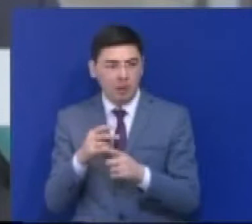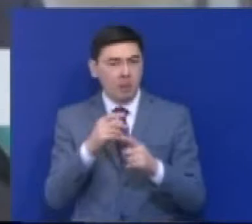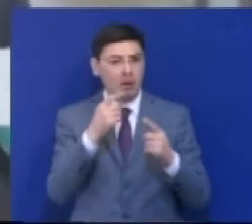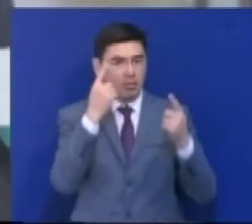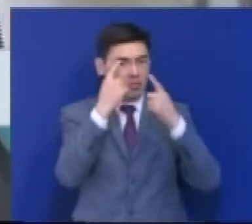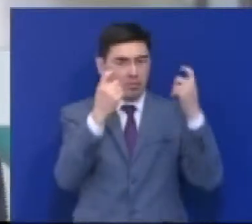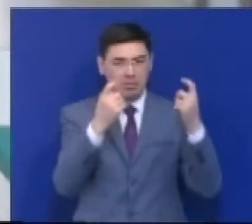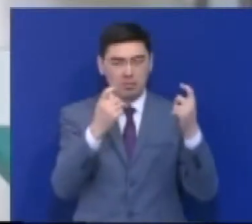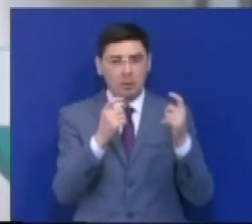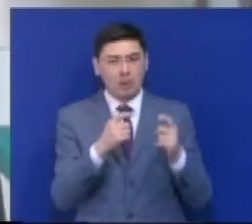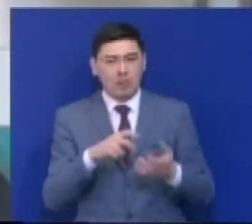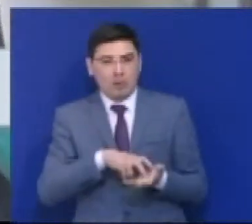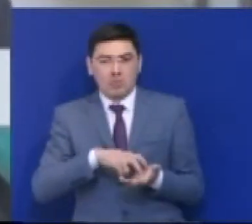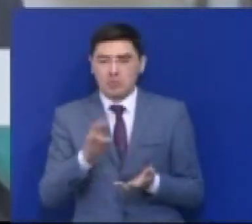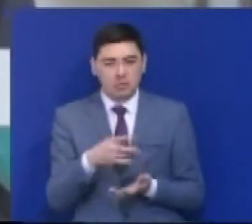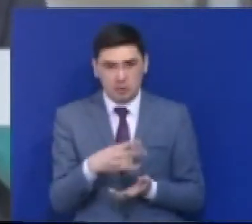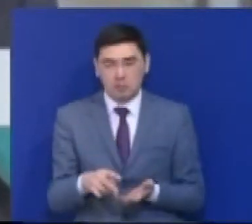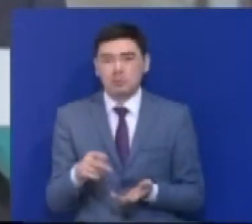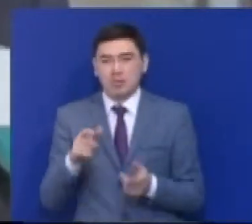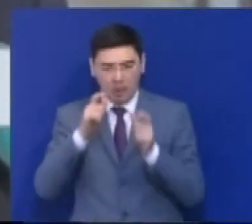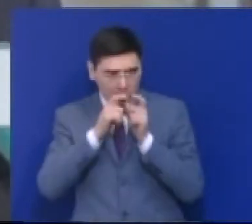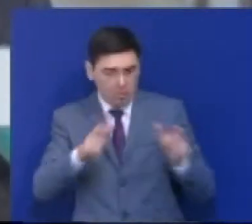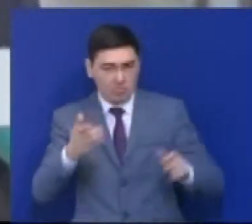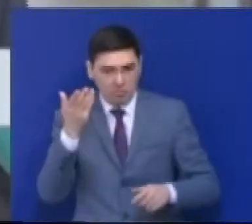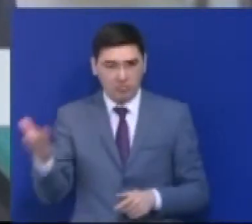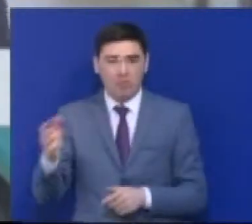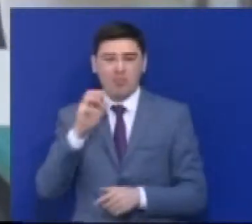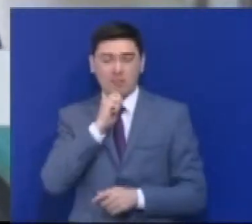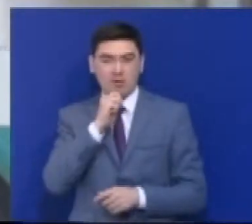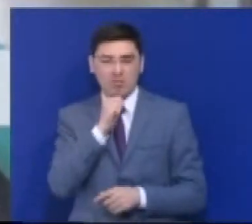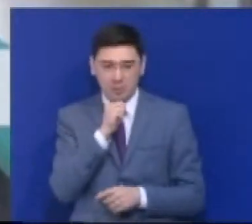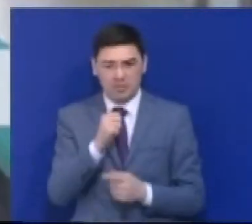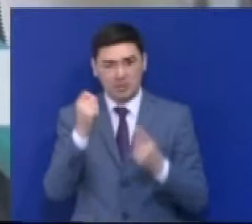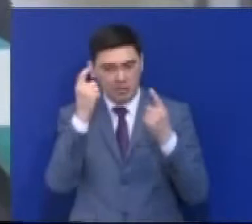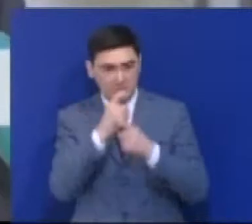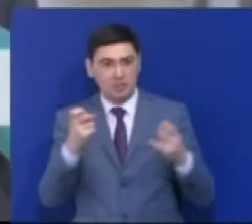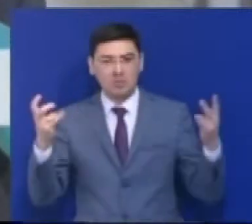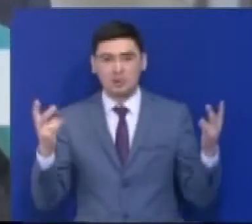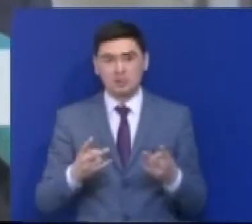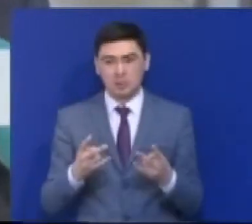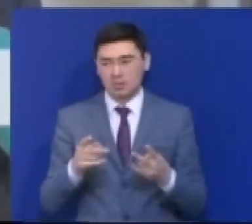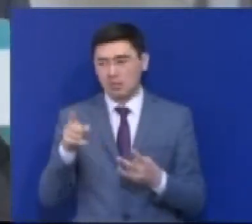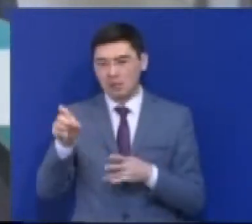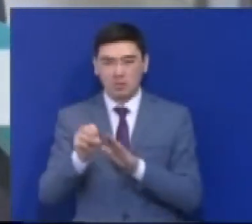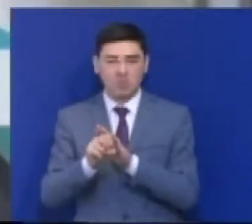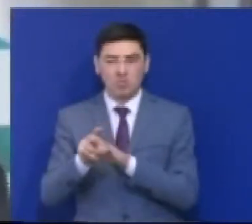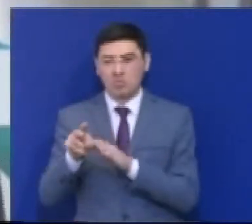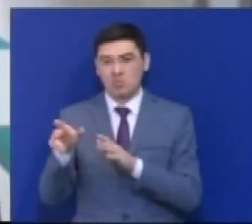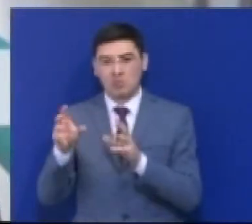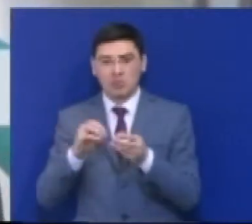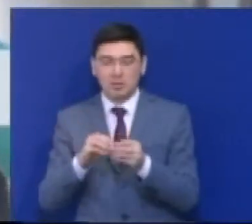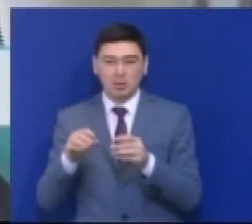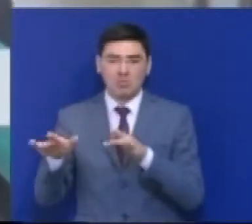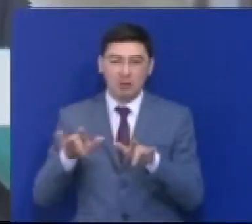шу көтеру керек. Ондай ұрылар еш уақытта қол жұмсауға, ауыр қылмысқа бармайды. Қалта тазалаудың шеберлері. Қалта тонауды көзіңіз